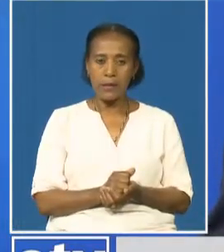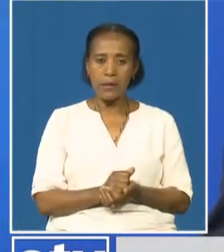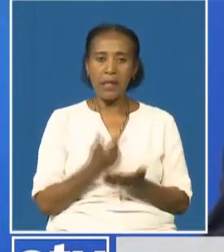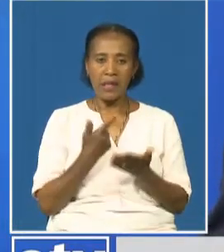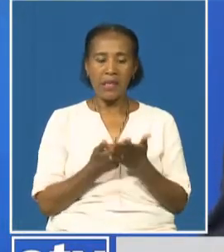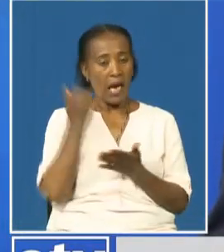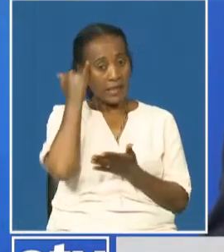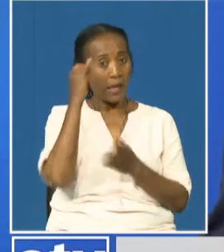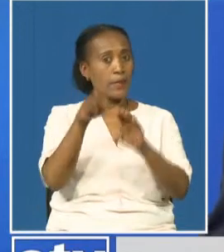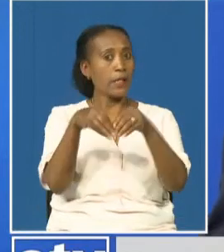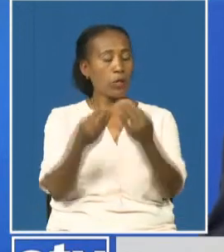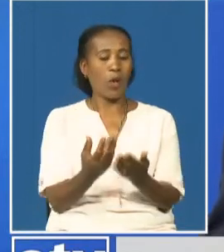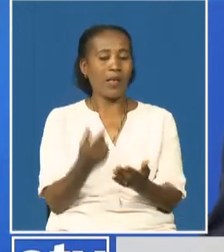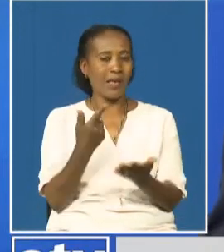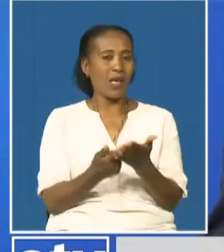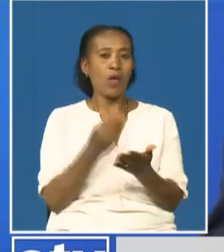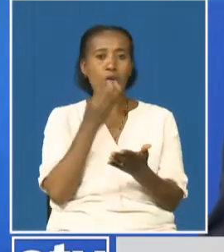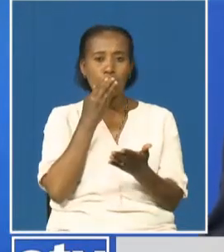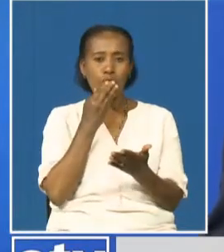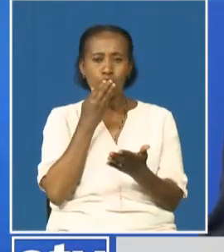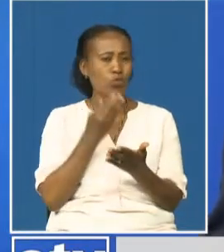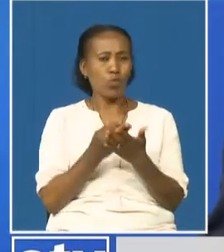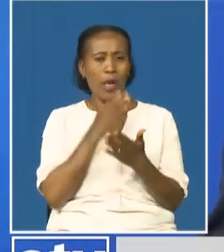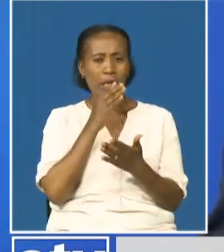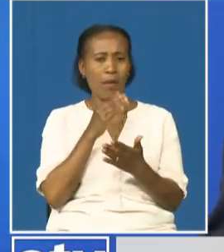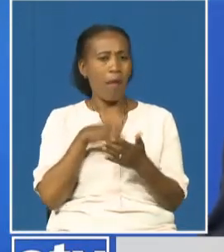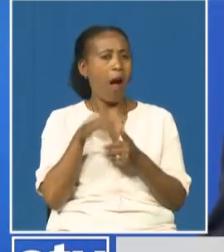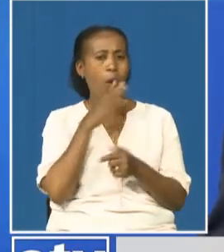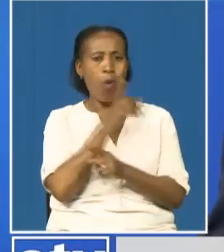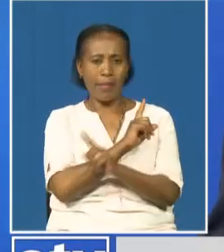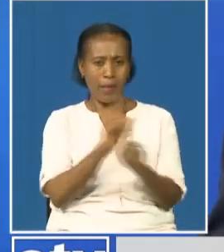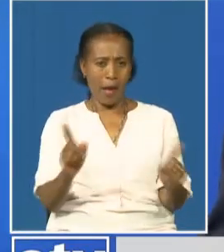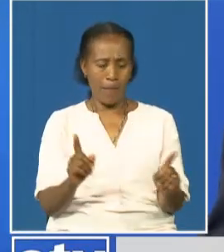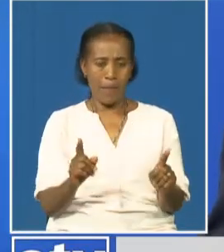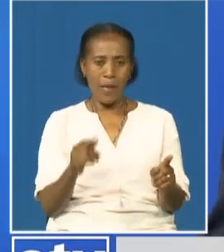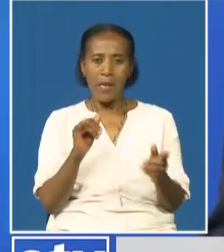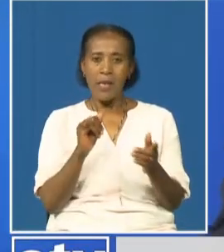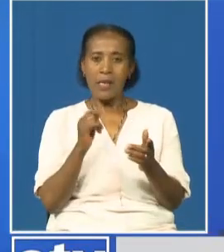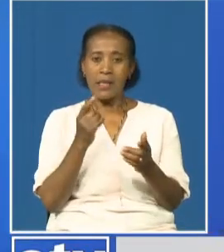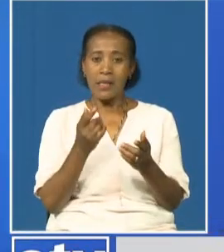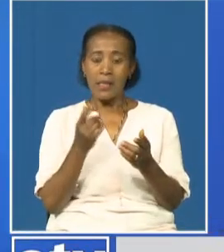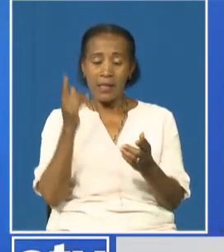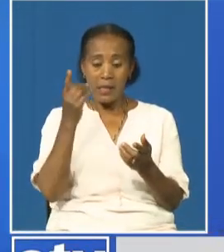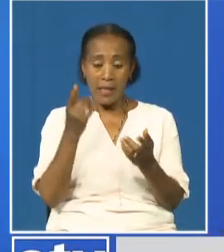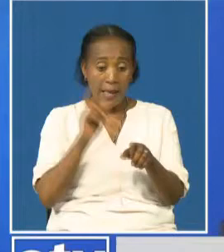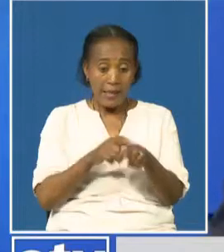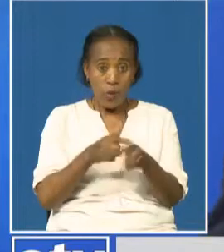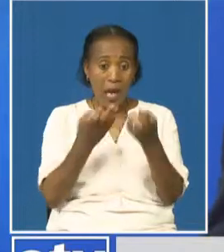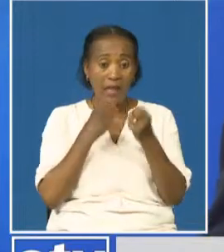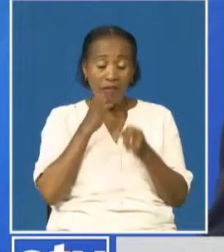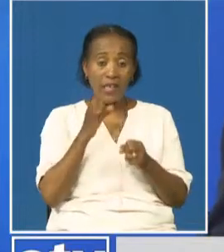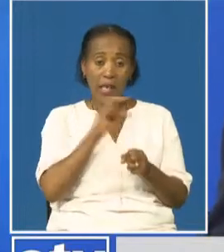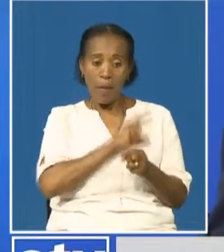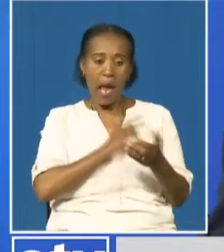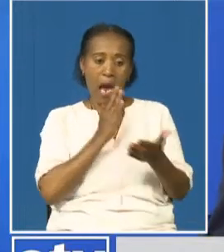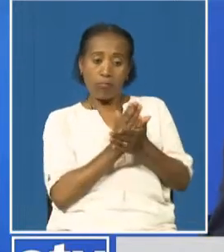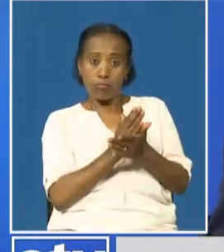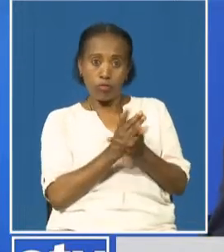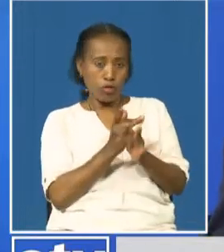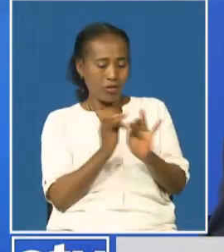ሰጀስት አድርገዋል እሱ ብዙ የሚያዋጣ አይመስለኝም። ለጊዜው ያልተፈለገ ባህሪን በዛው እንዲቆም ያደርጋል